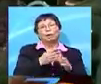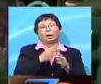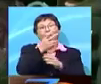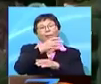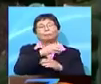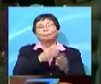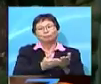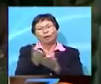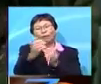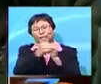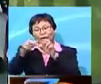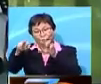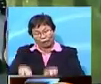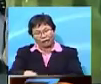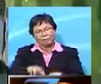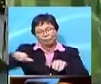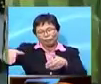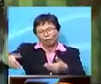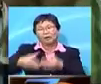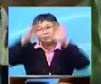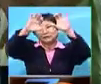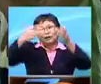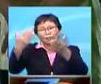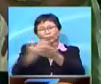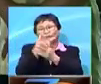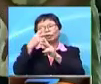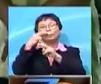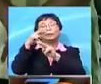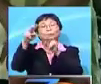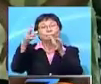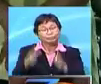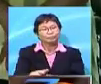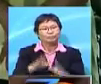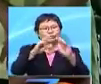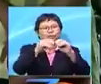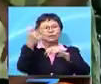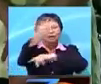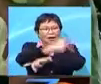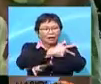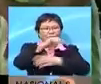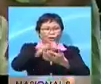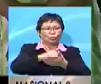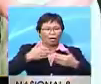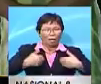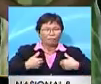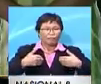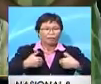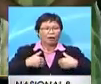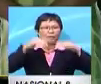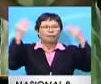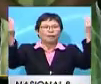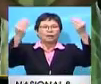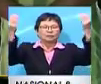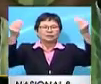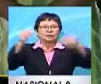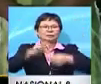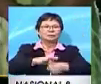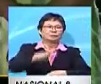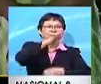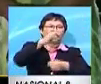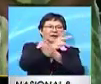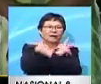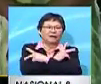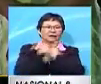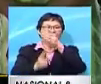stesen selain memperkenal media baharu kepada audien. Dalam mesyuarat tiga hari berkenaan, turut diadakan Majlis Marak Kasih buat